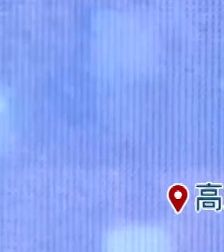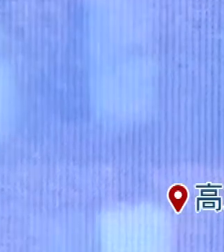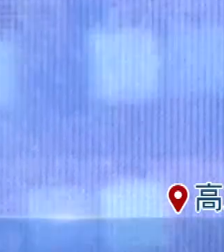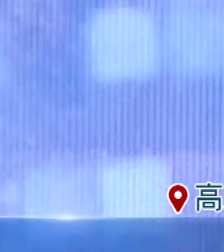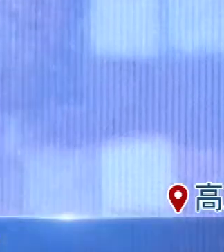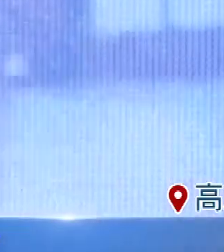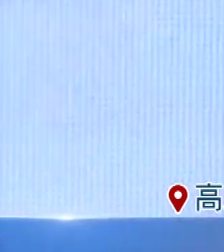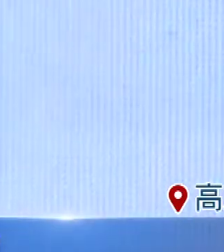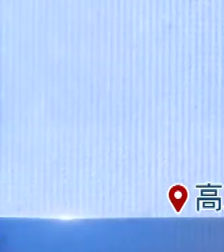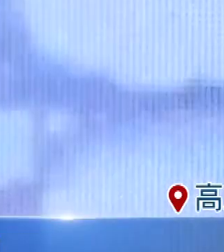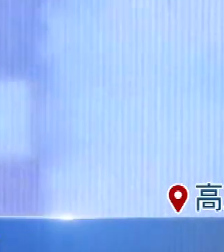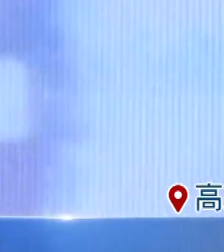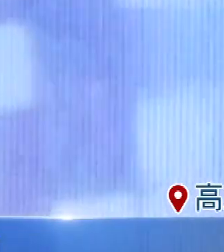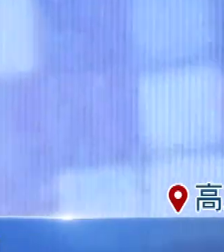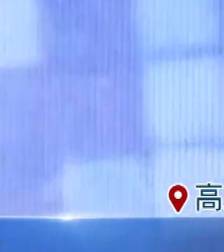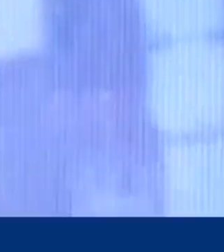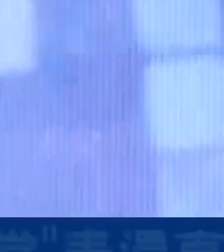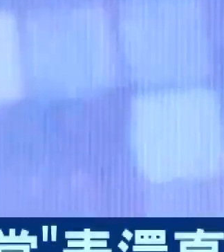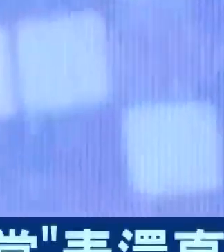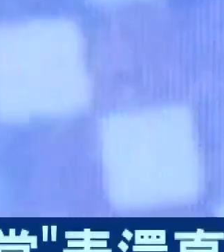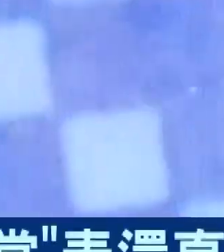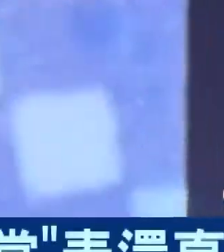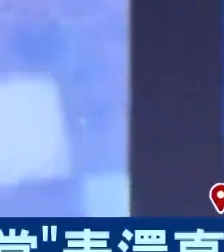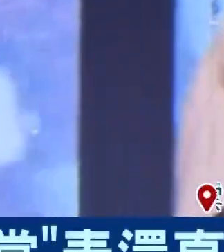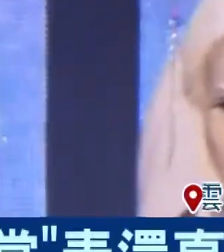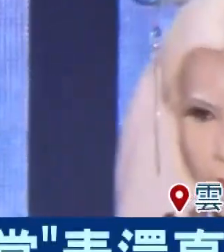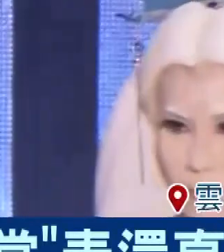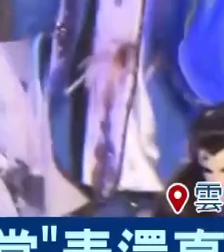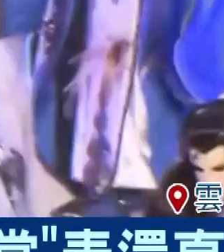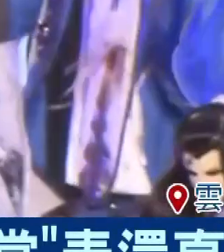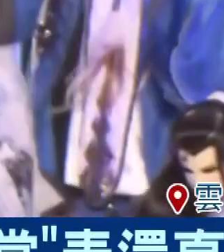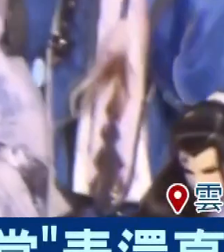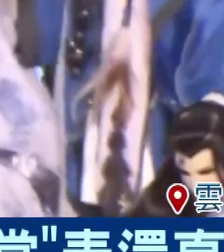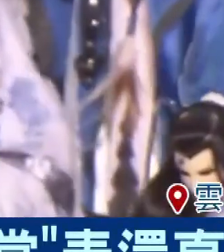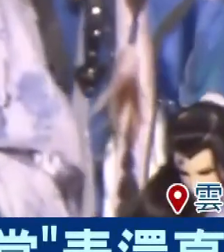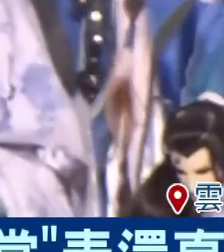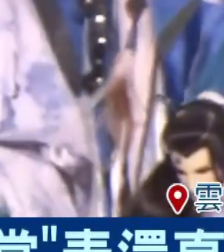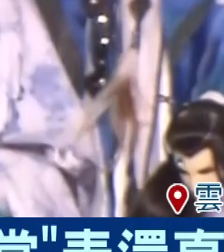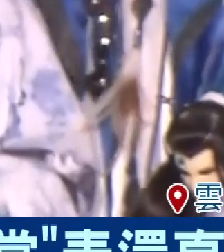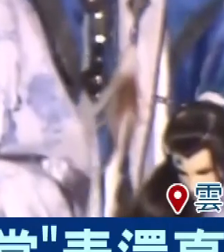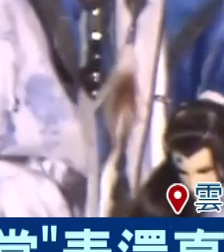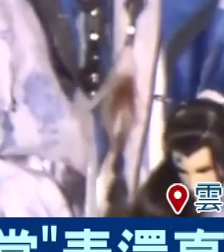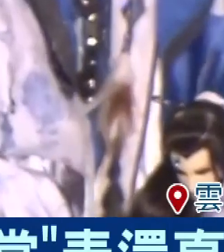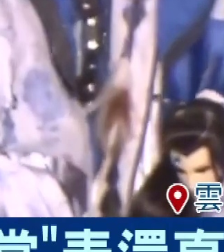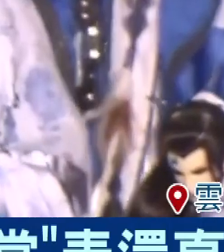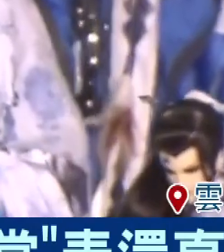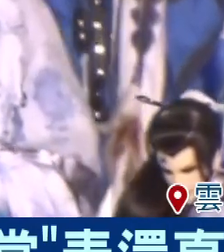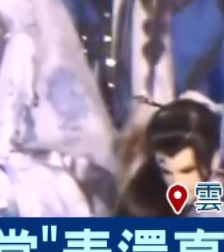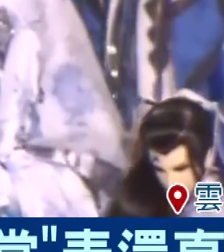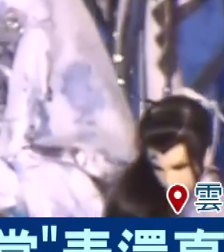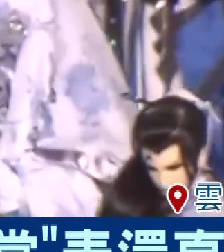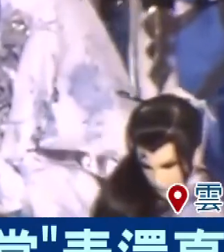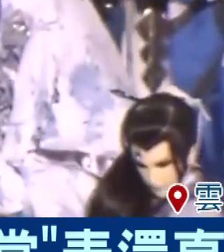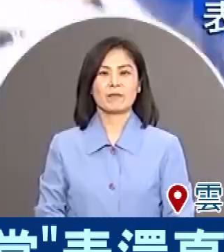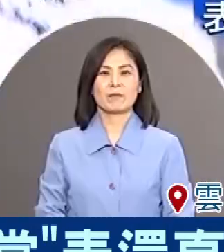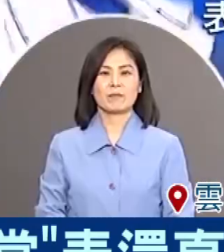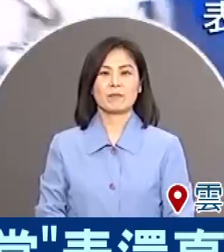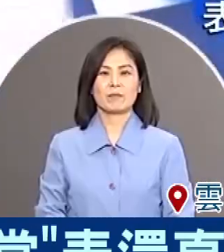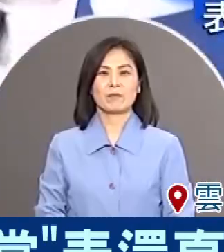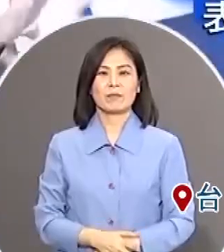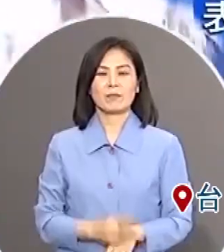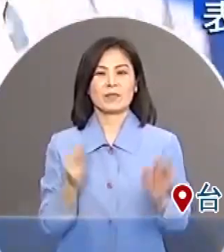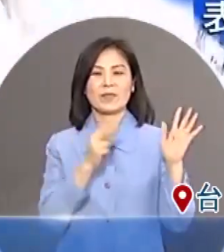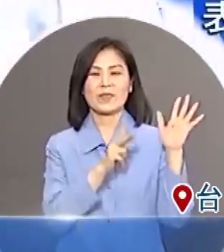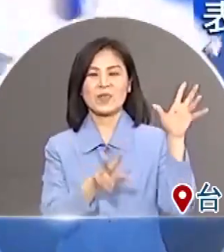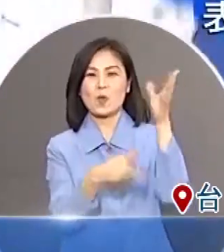大家好，我是武林盟主寿环金。 像是参选总统的韩国瑜、张忠谋之外，旁边再站真人版寿环金。 寿